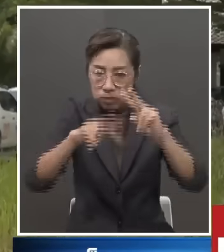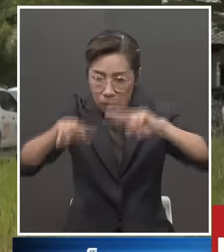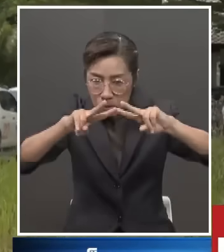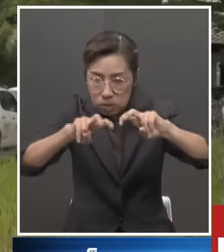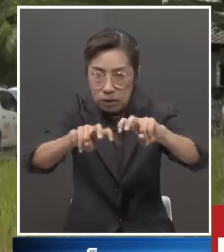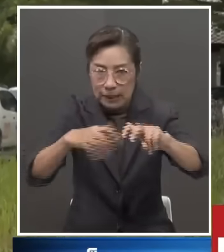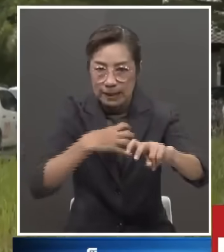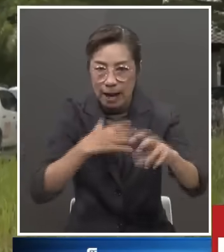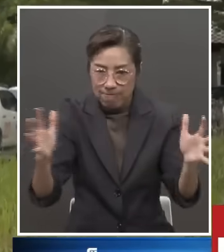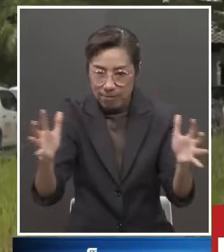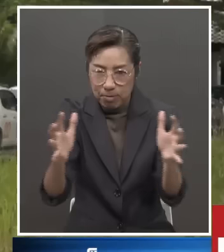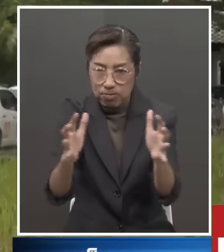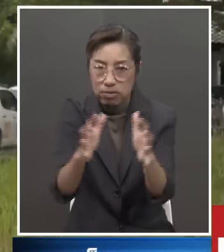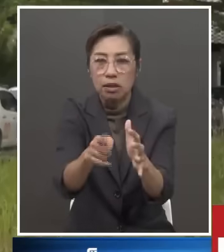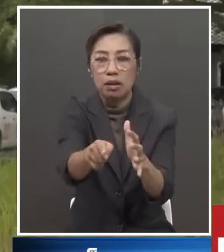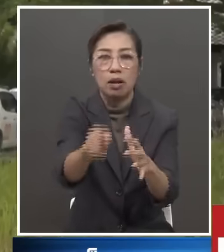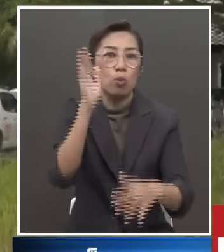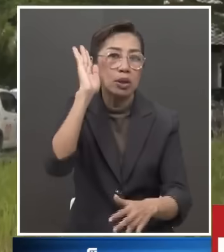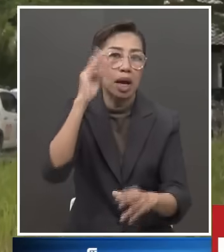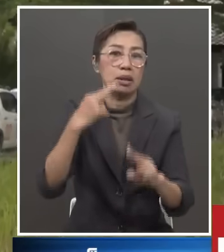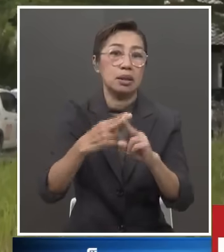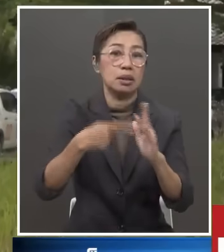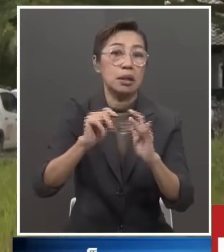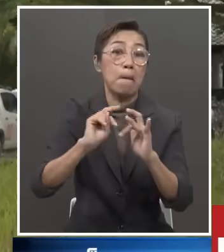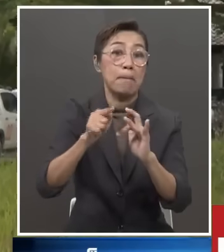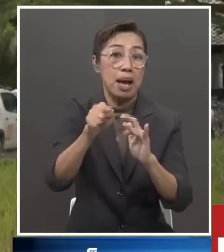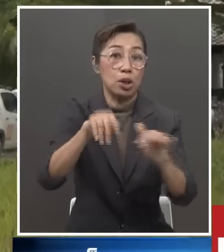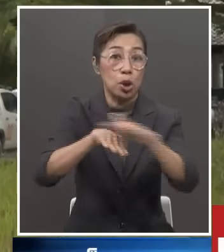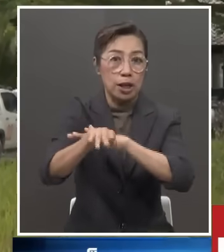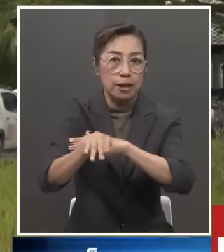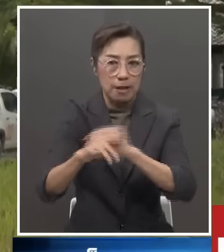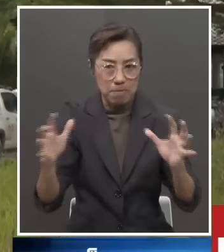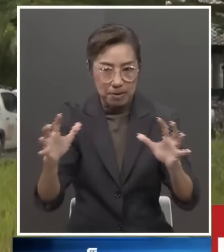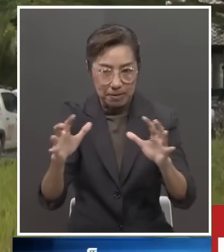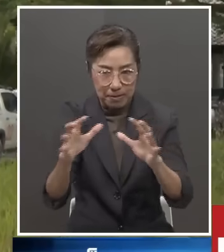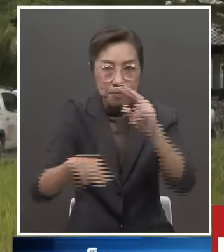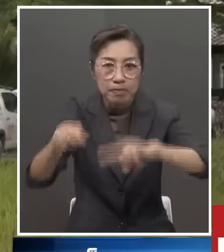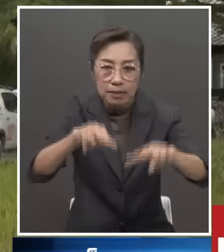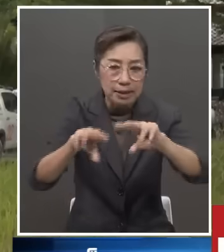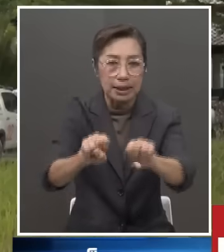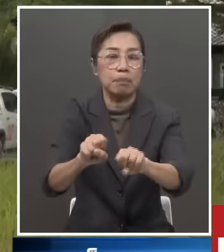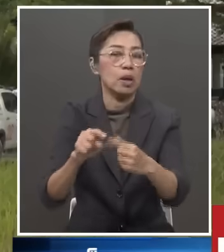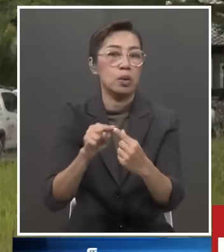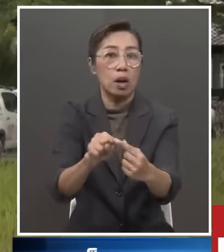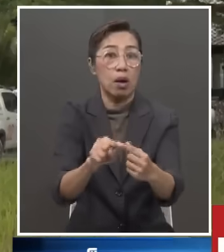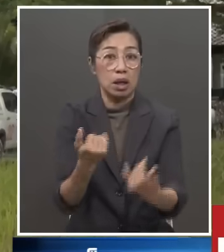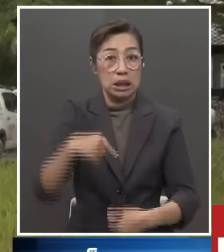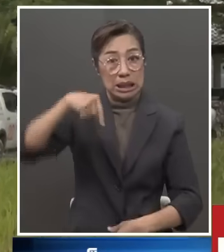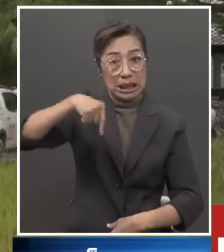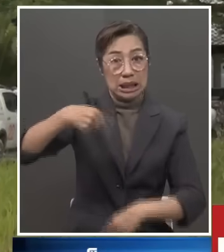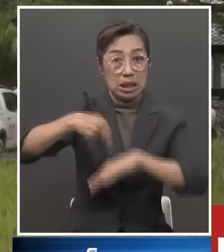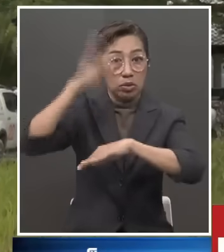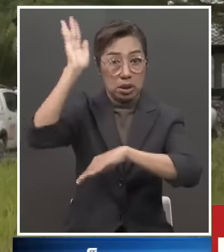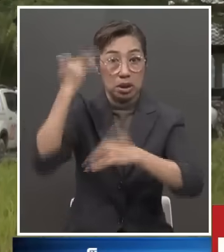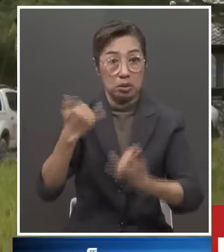การกระชับพื้นที่การไล่ล่านายชวลิตทองด้วงหรือว่าเสียบแป้งนานดอย่างต่อเนื่องนั่นเองค่ะอย่างจุดที่เรายืนราย